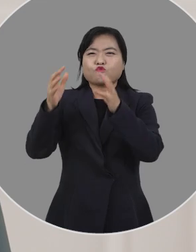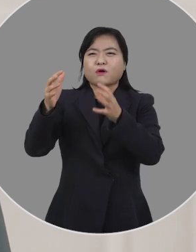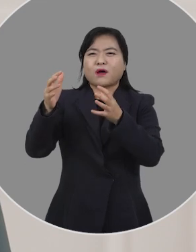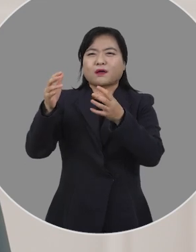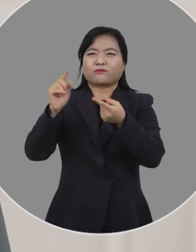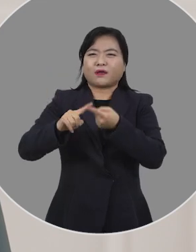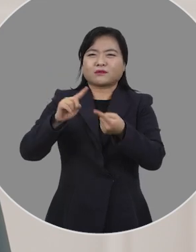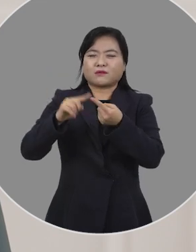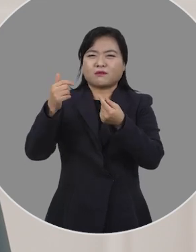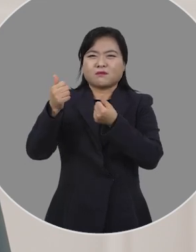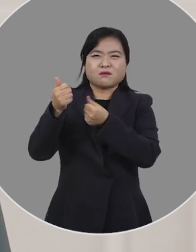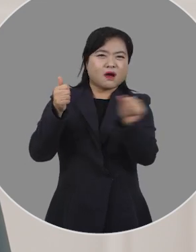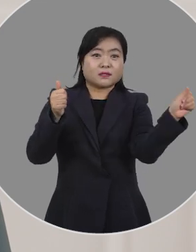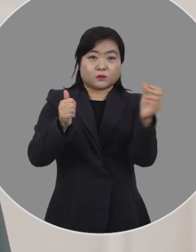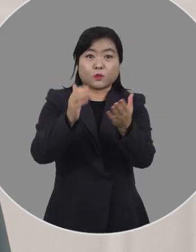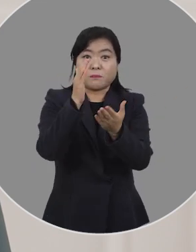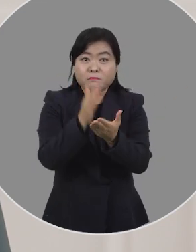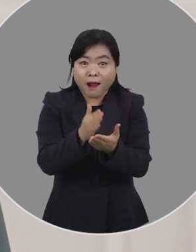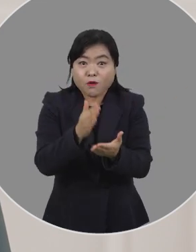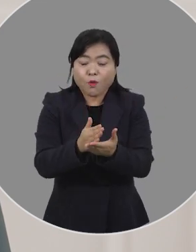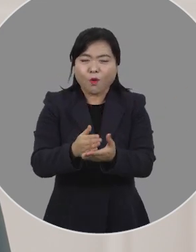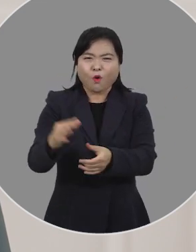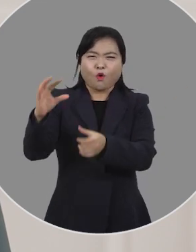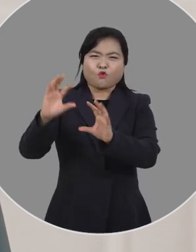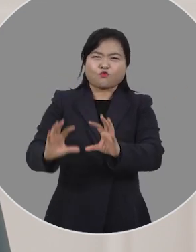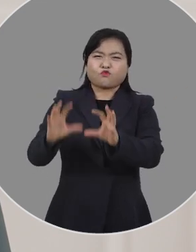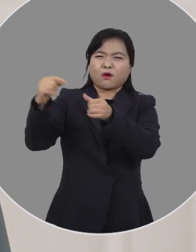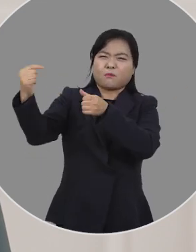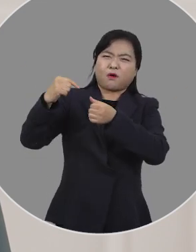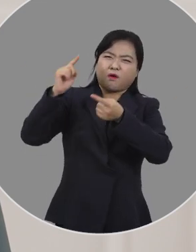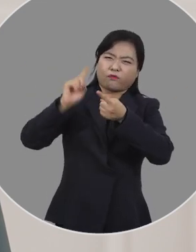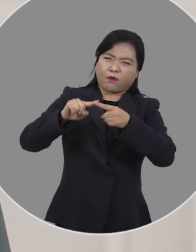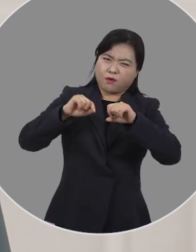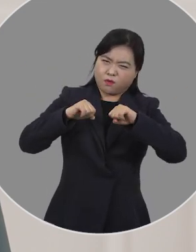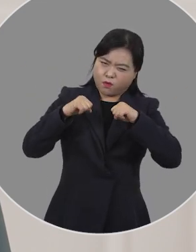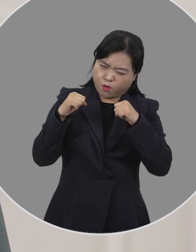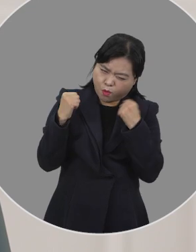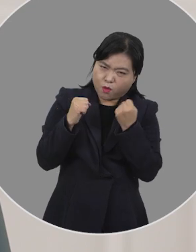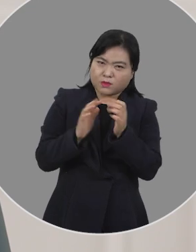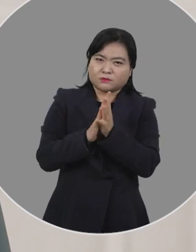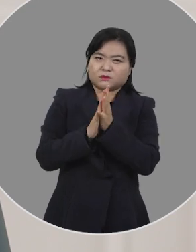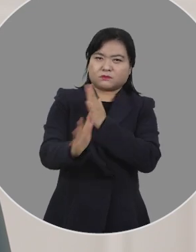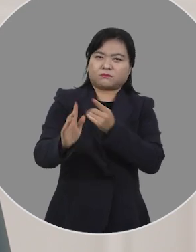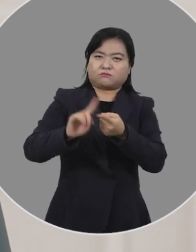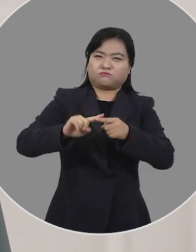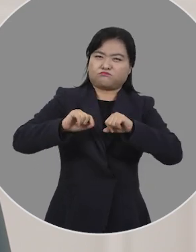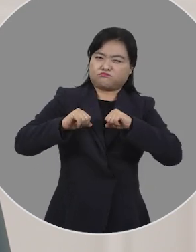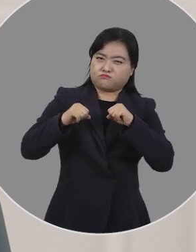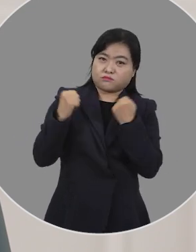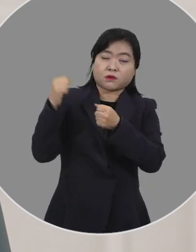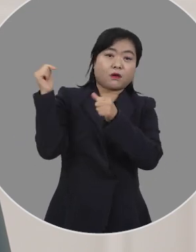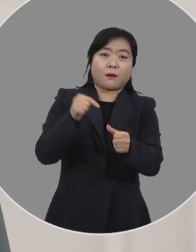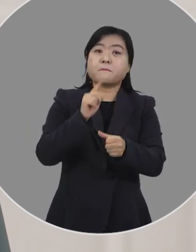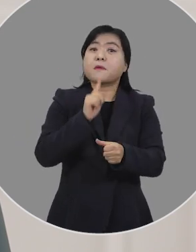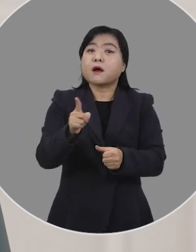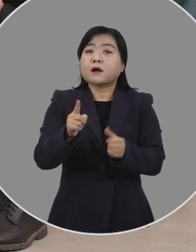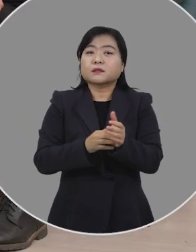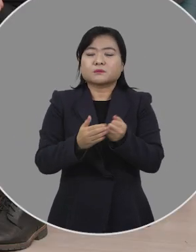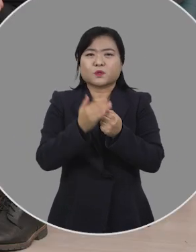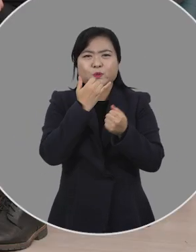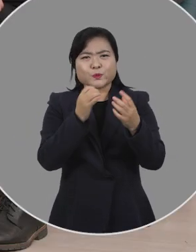삐껴가지도 말고 그냥 그 틀 안에서 질서 지켜라 하는 얘기죠. 이게 독일인들 사이에